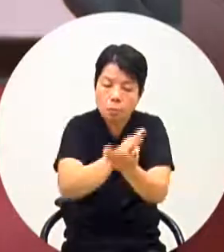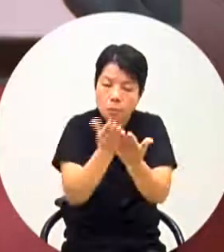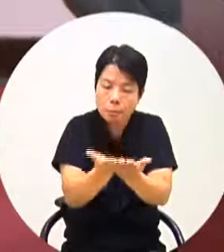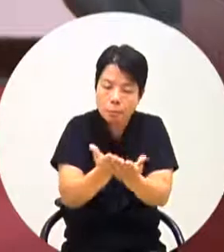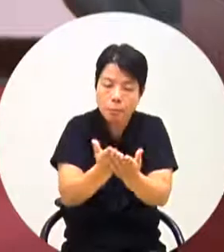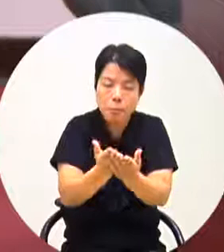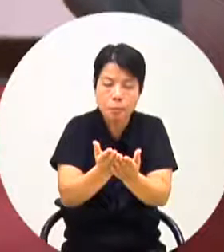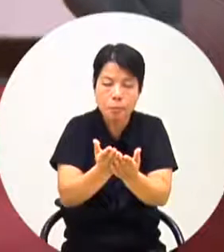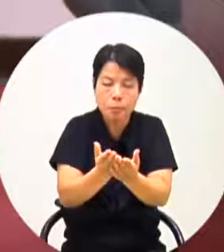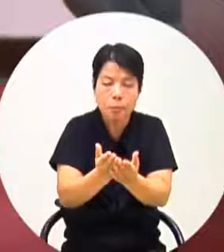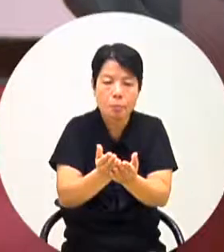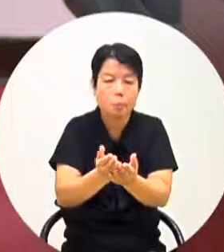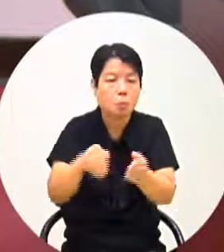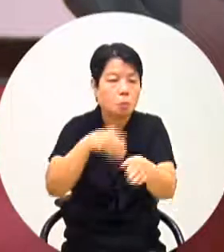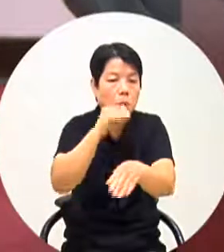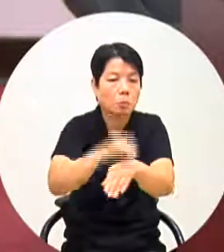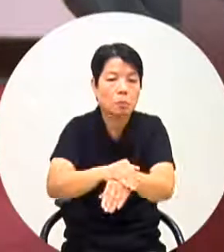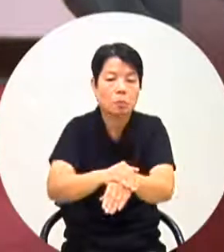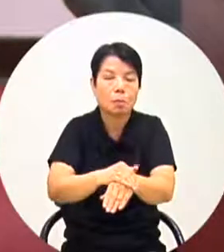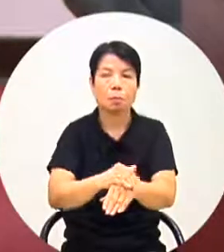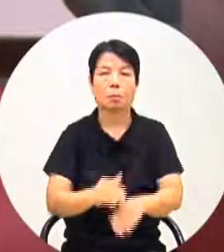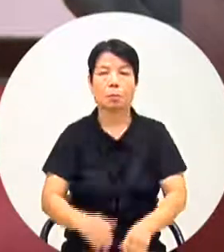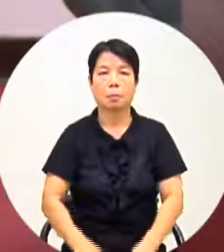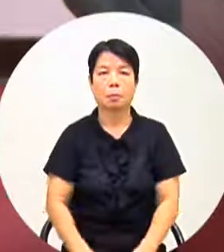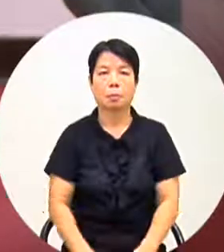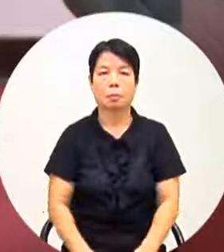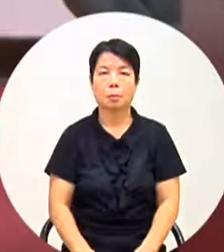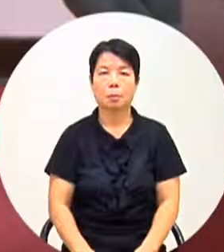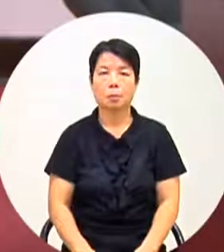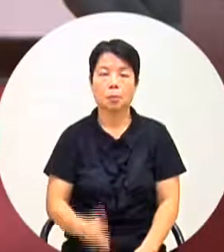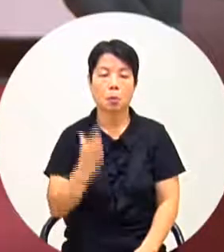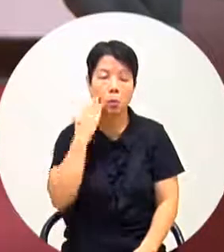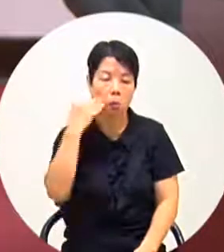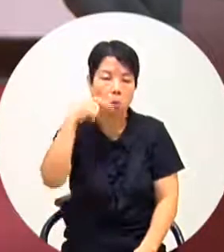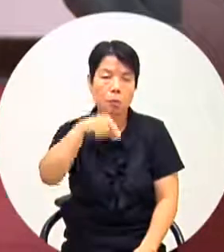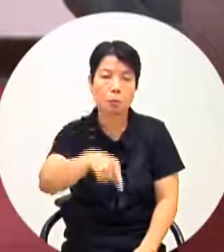如果是这样子的时候，你们是不是